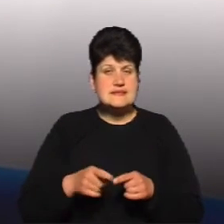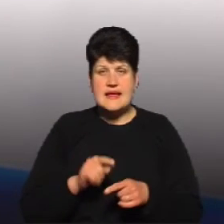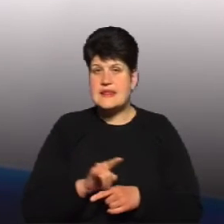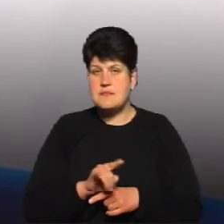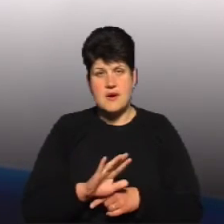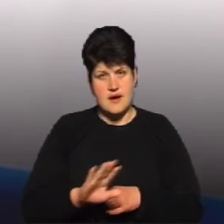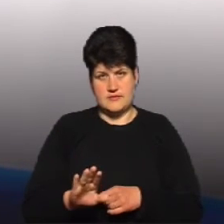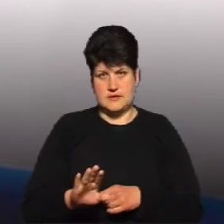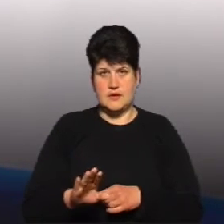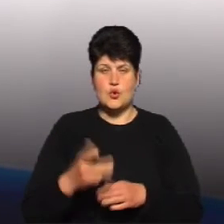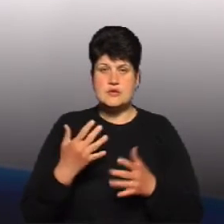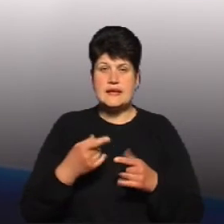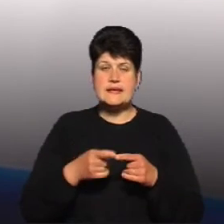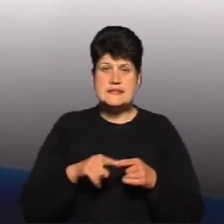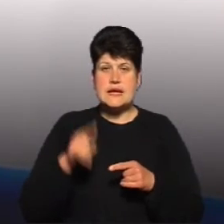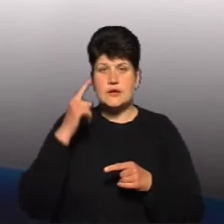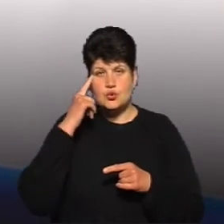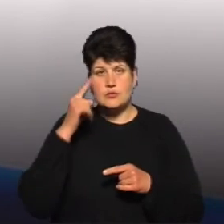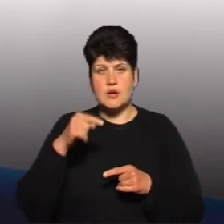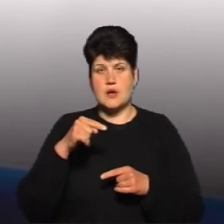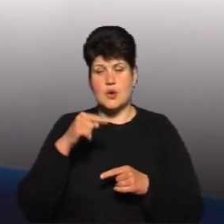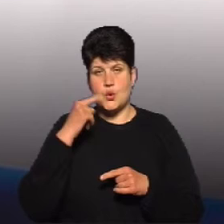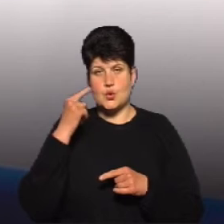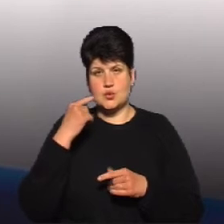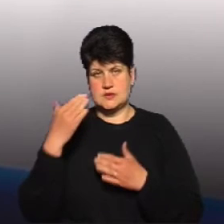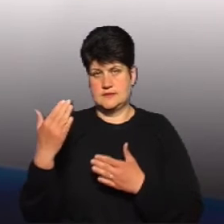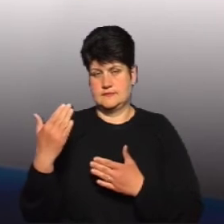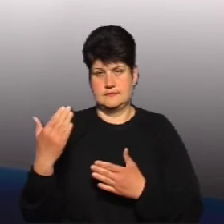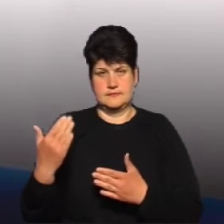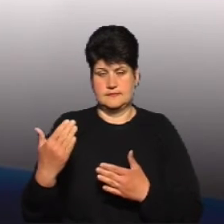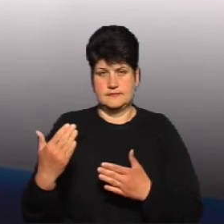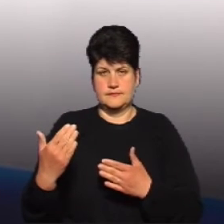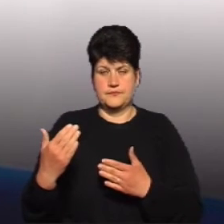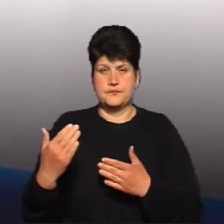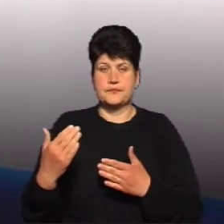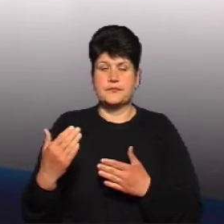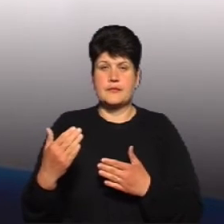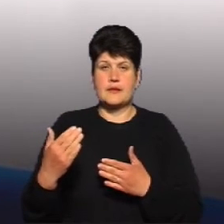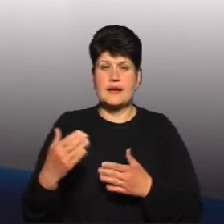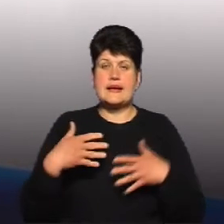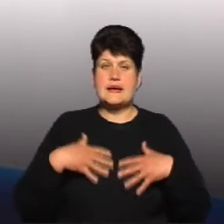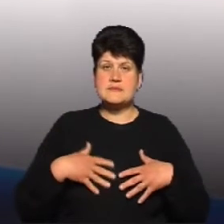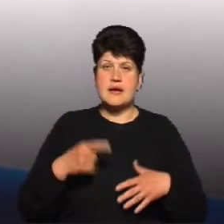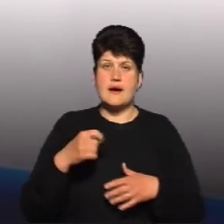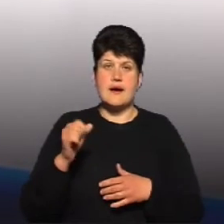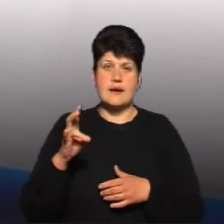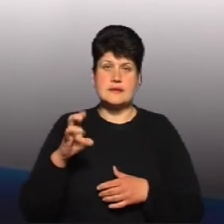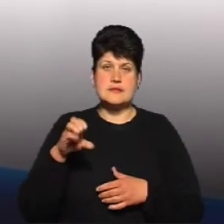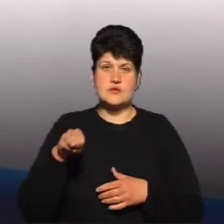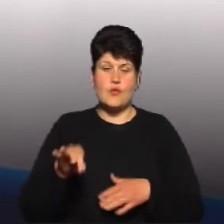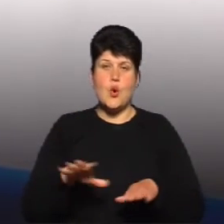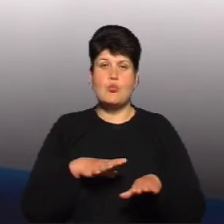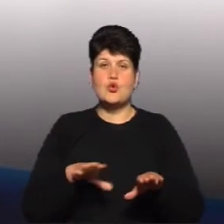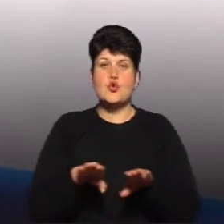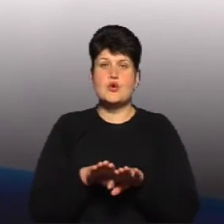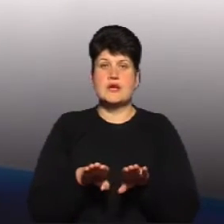це думка російської історіографії, імперіалістичної історіографії, так? Кримське ханство було рівним з Османською